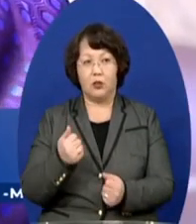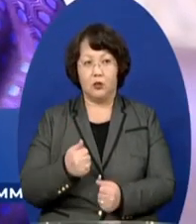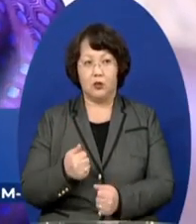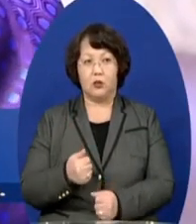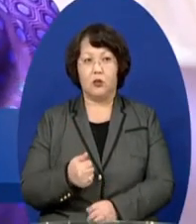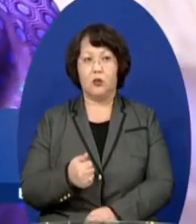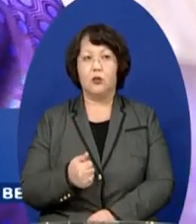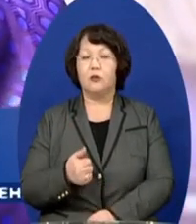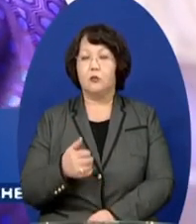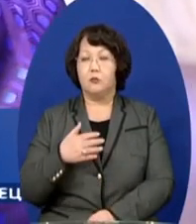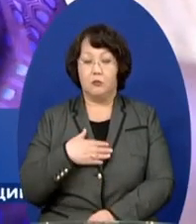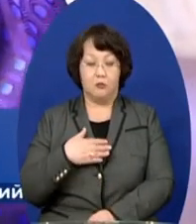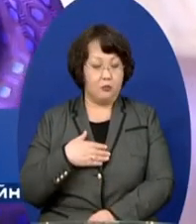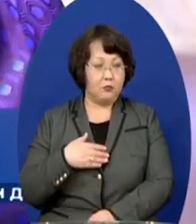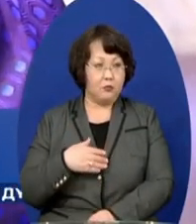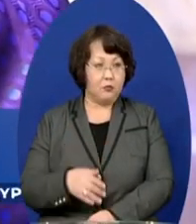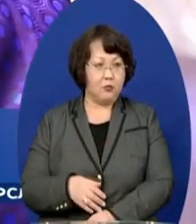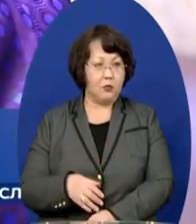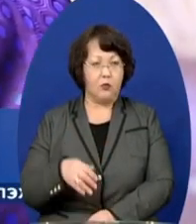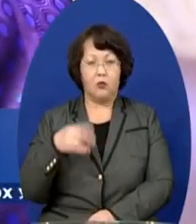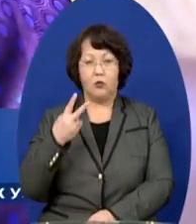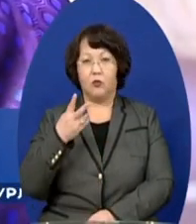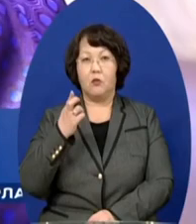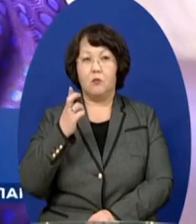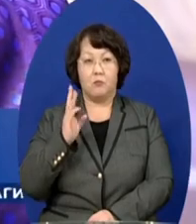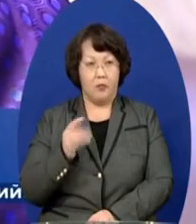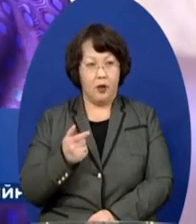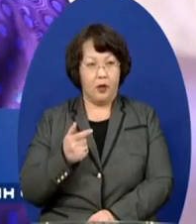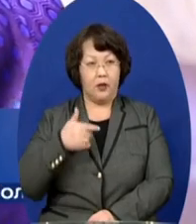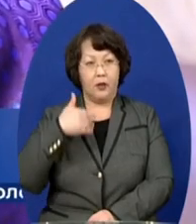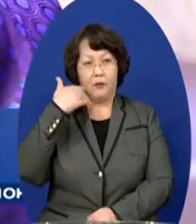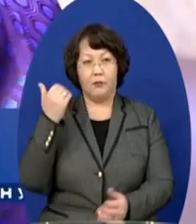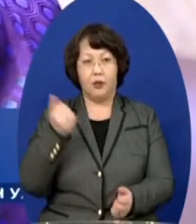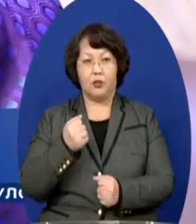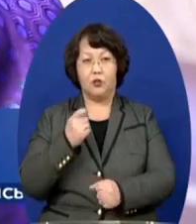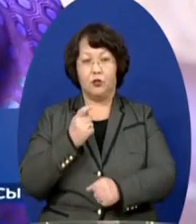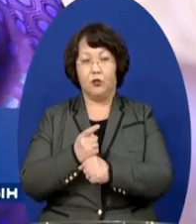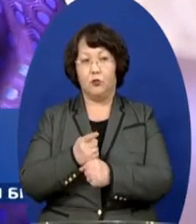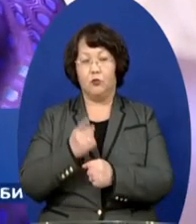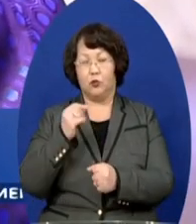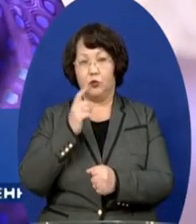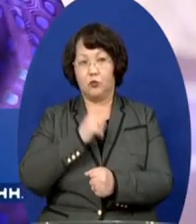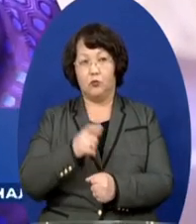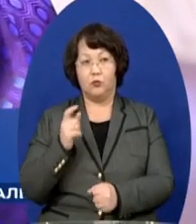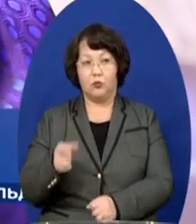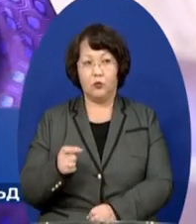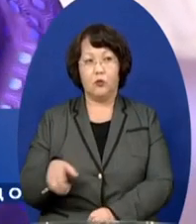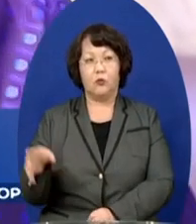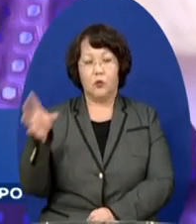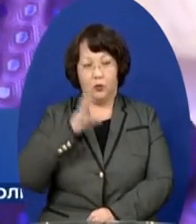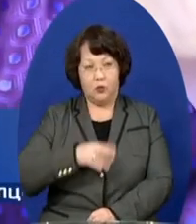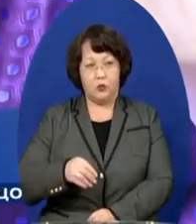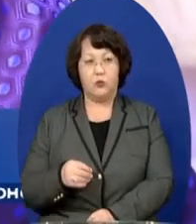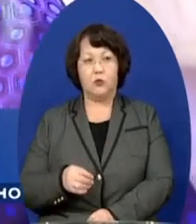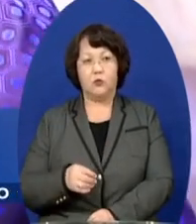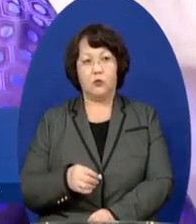аа Төмөр улс сумын хамтдан 2 дугаар малчин хөдөлмөрч нийт